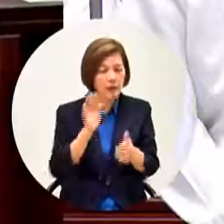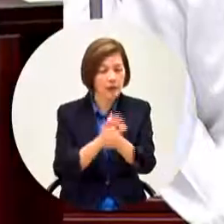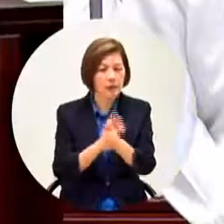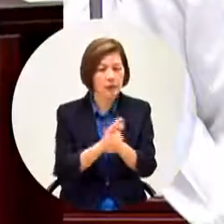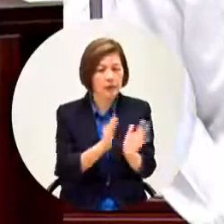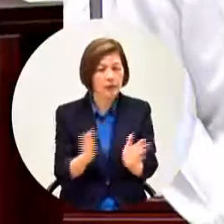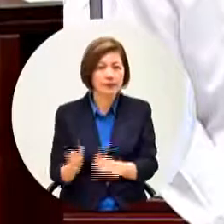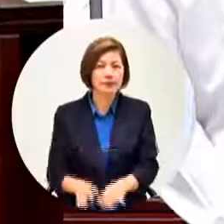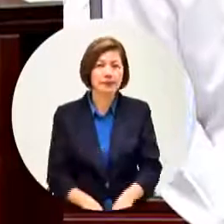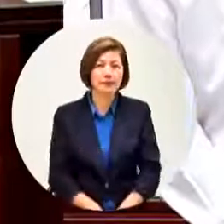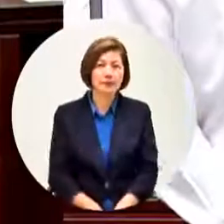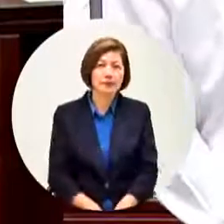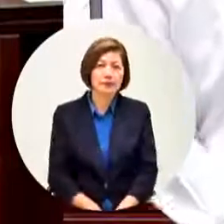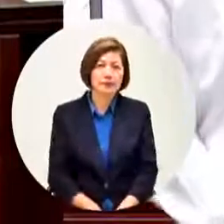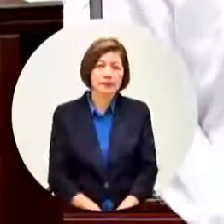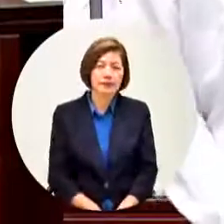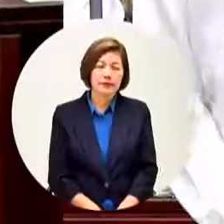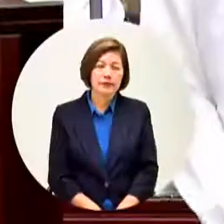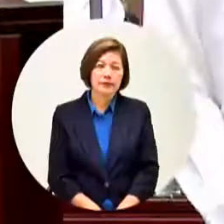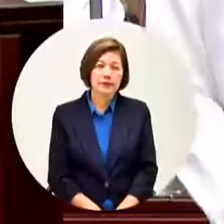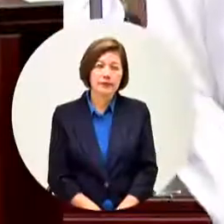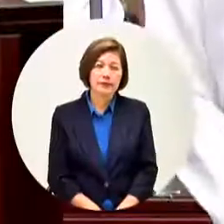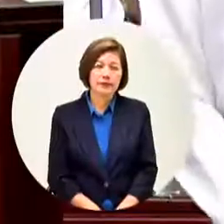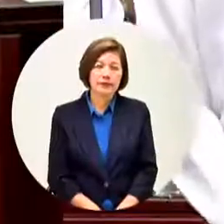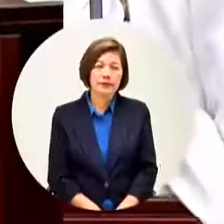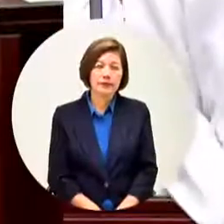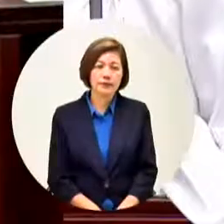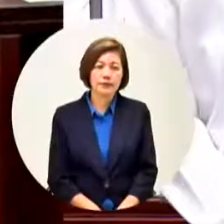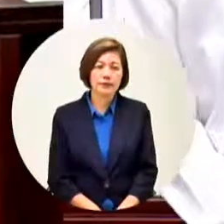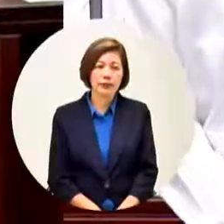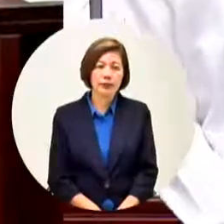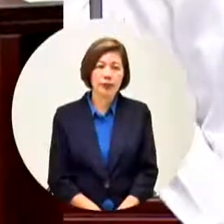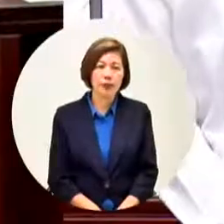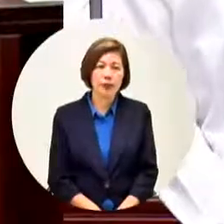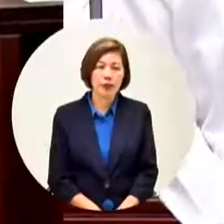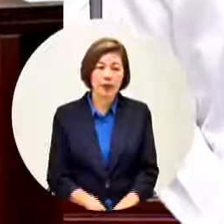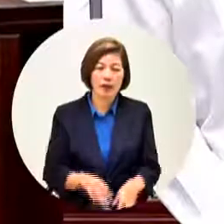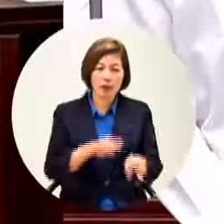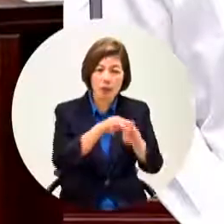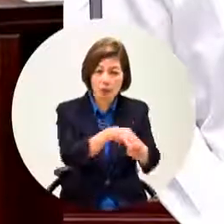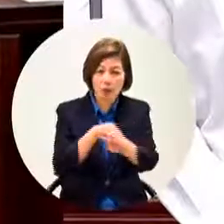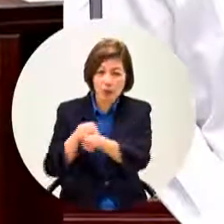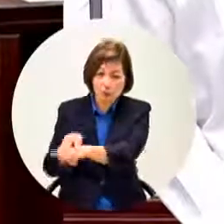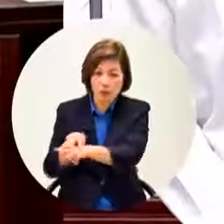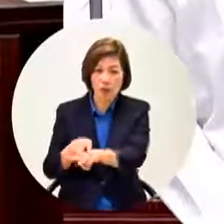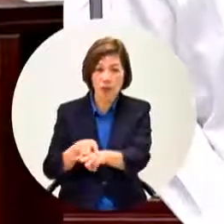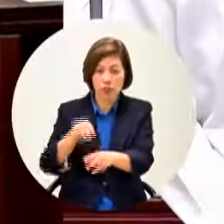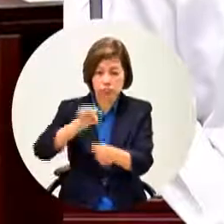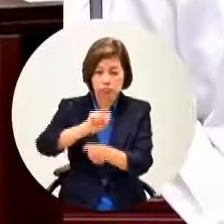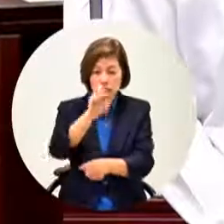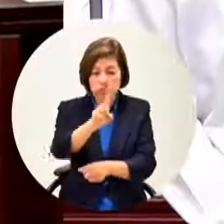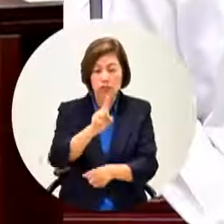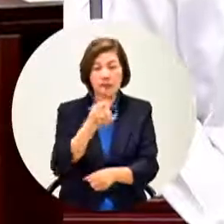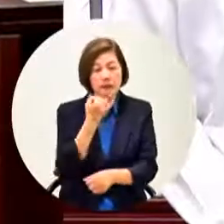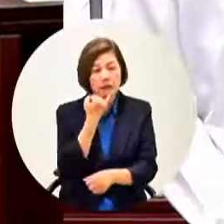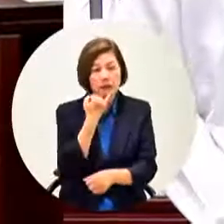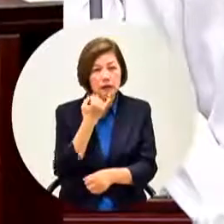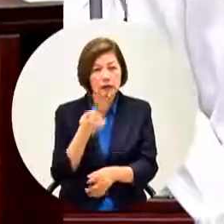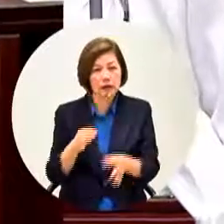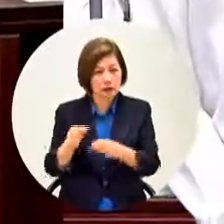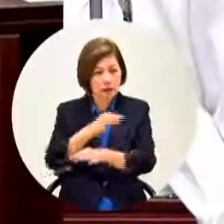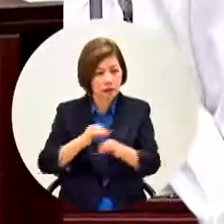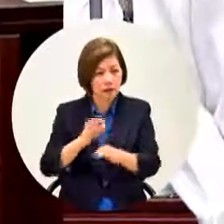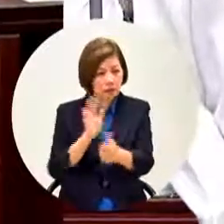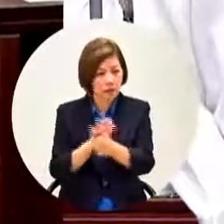好，我本身建议讲你加做一个出口，会当活络这个在地的经济。好、